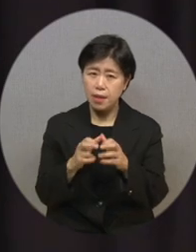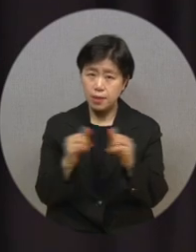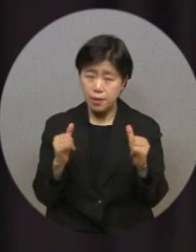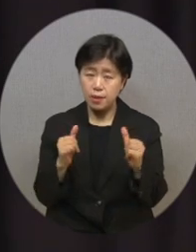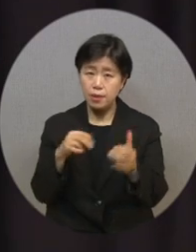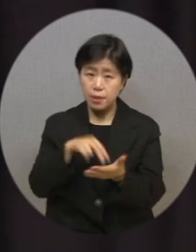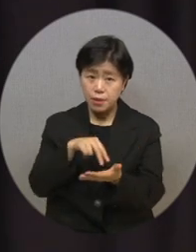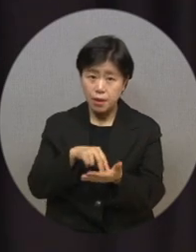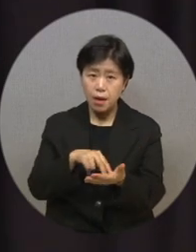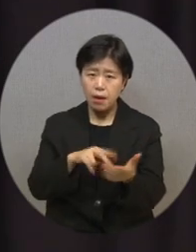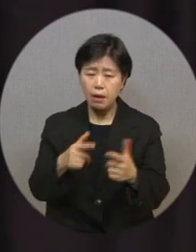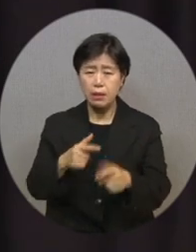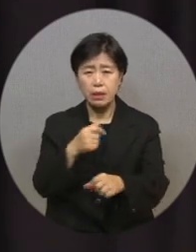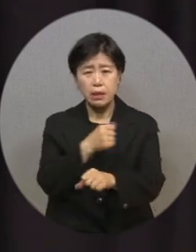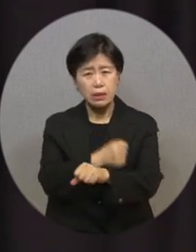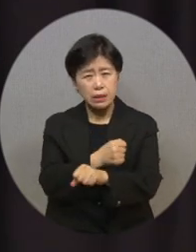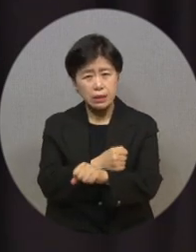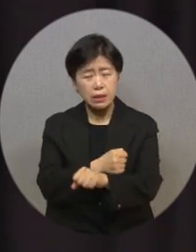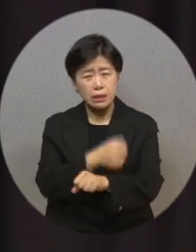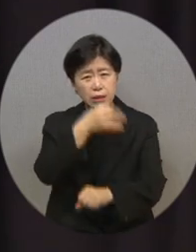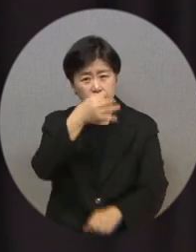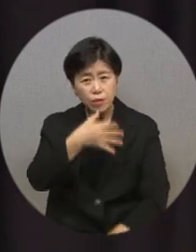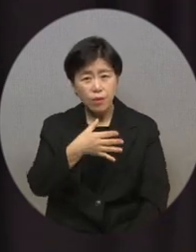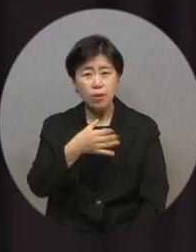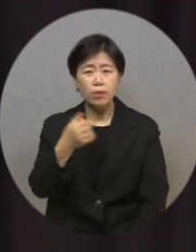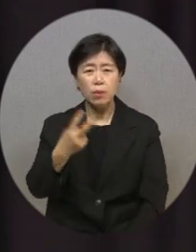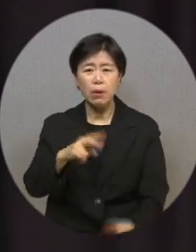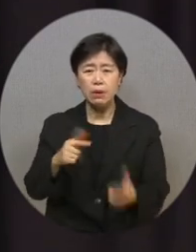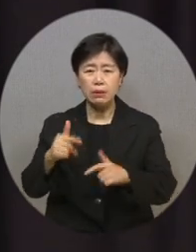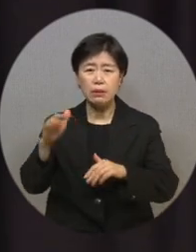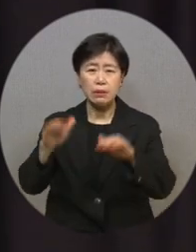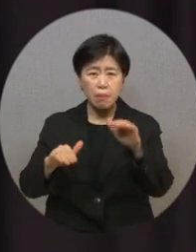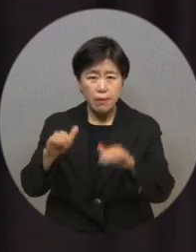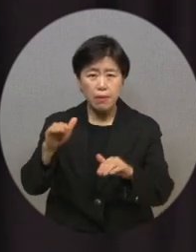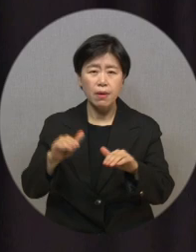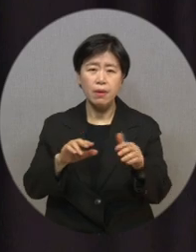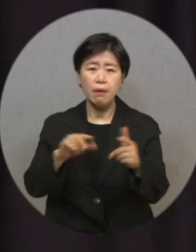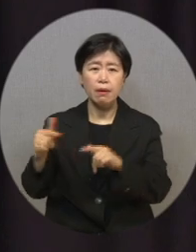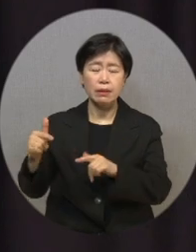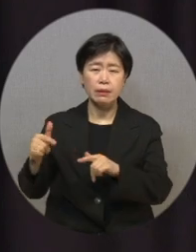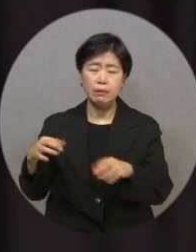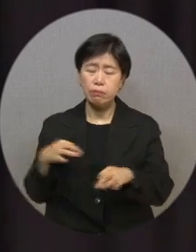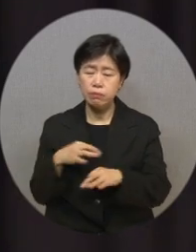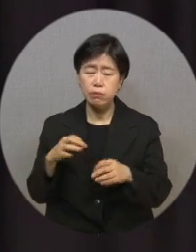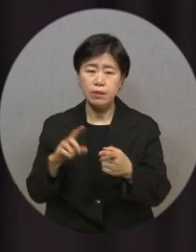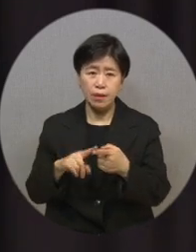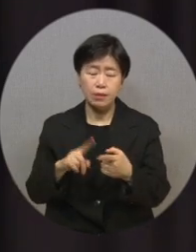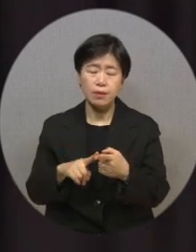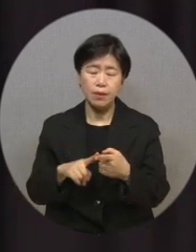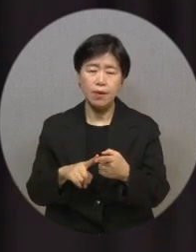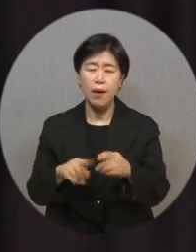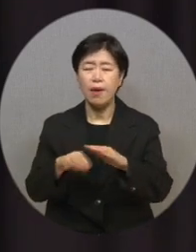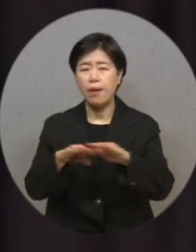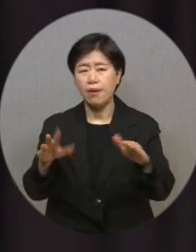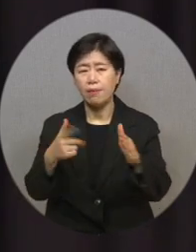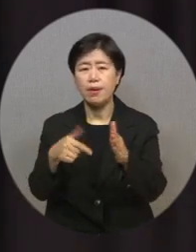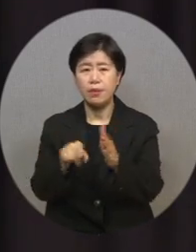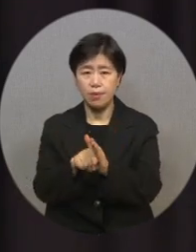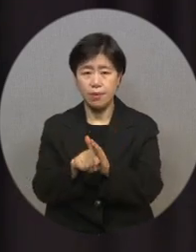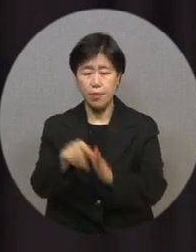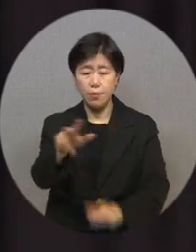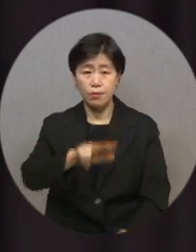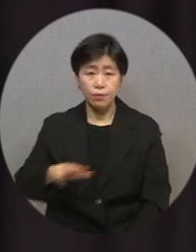부분들을 어 저희한테 조금 위탁받아서 음 전국의 근로자 지원센터가